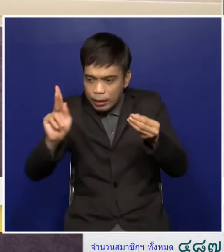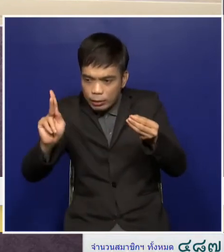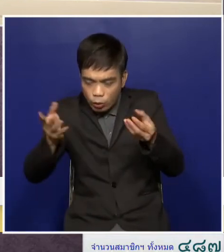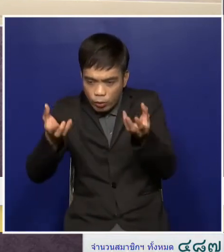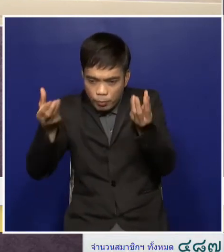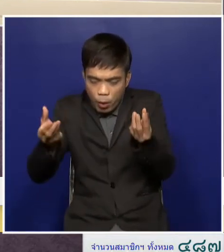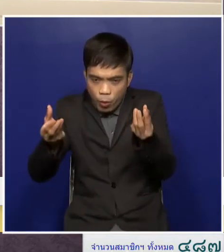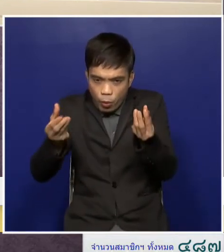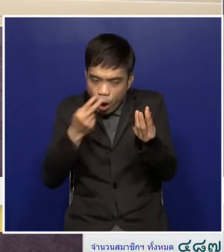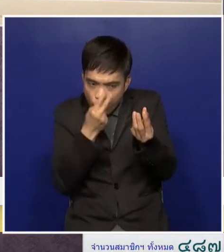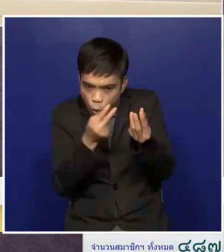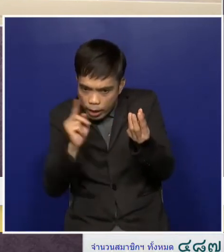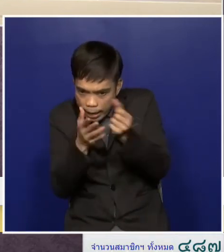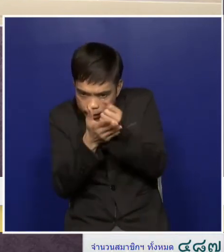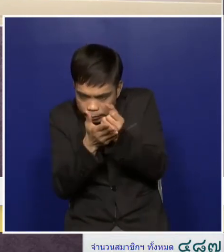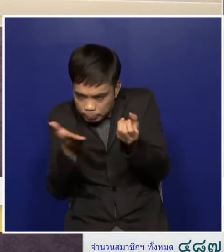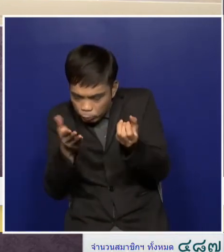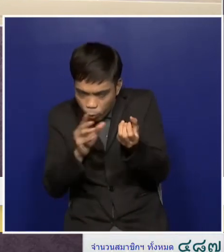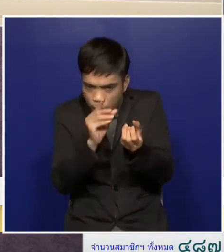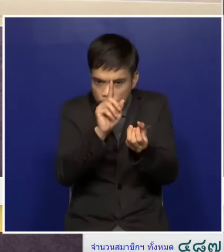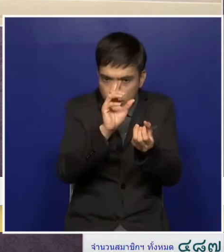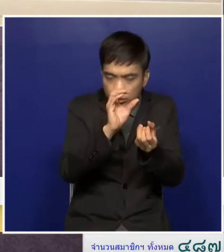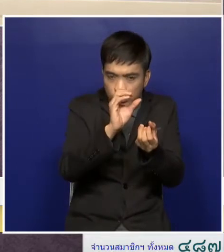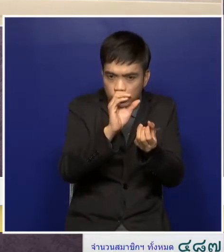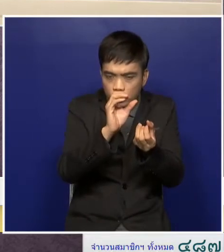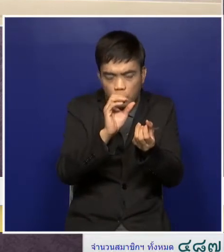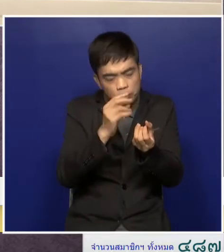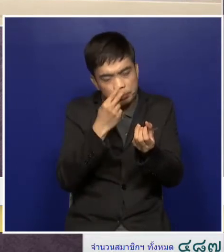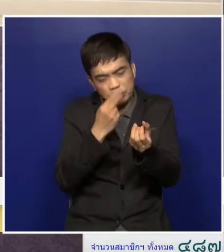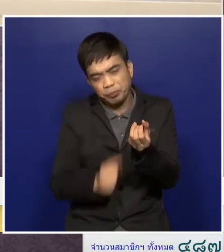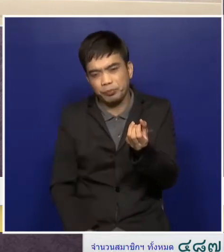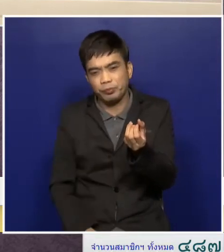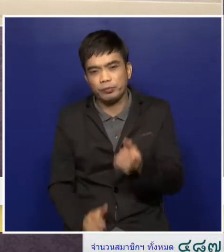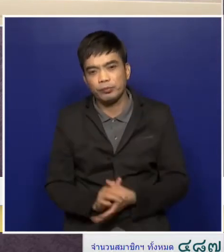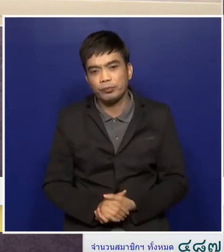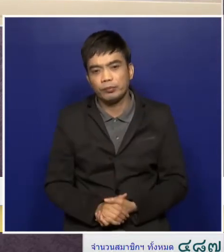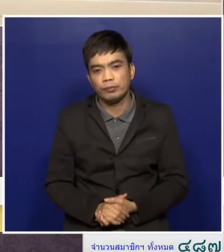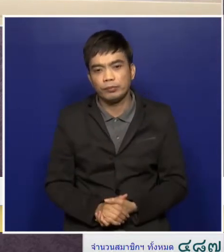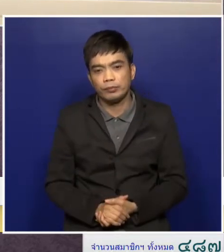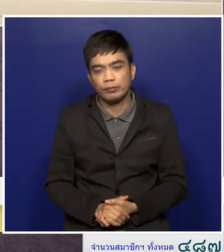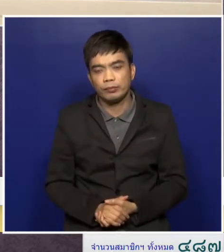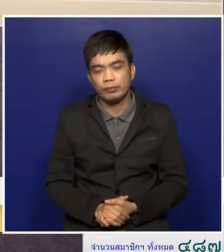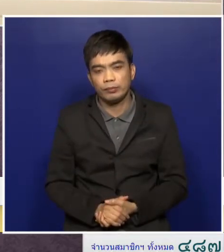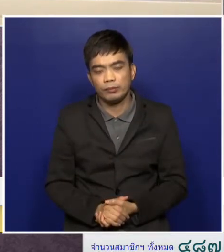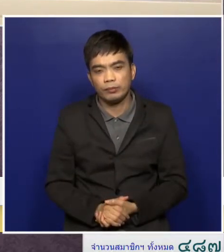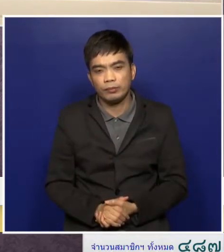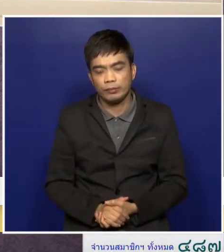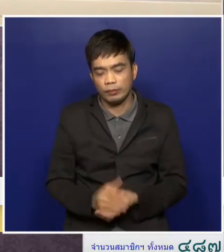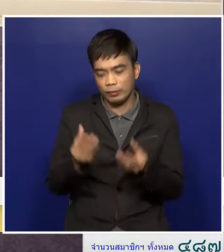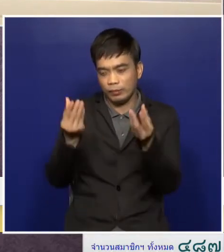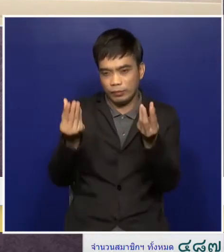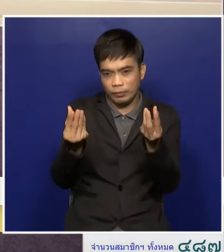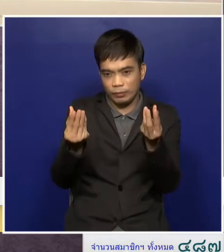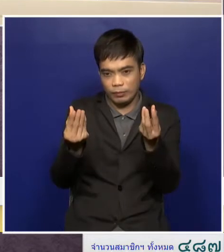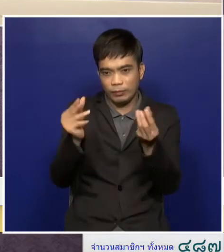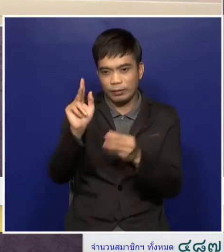% ในช่อดอกแ้งปญหาก็คอว่าในกันชงของชาติ